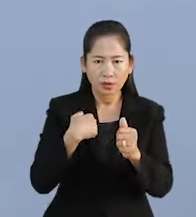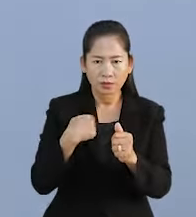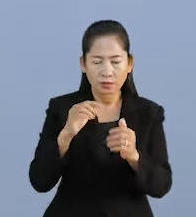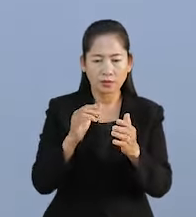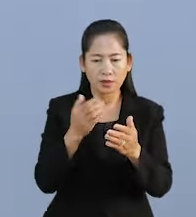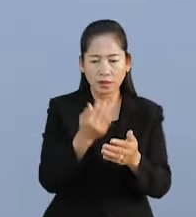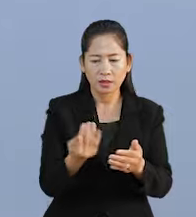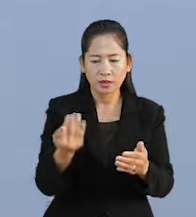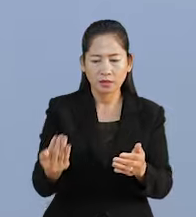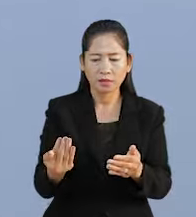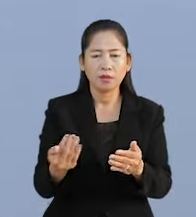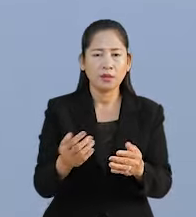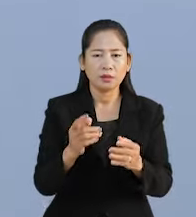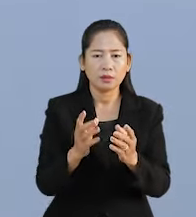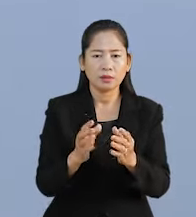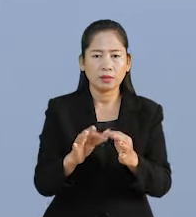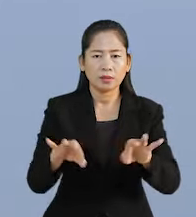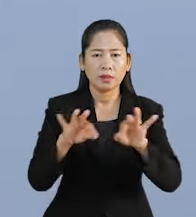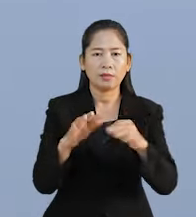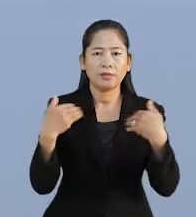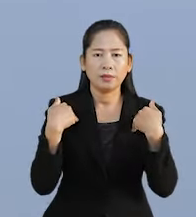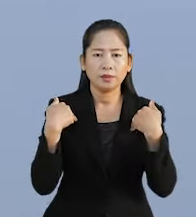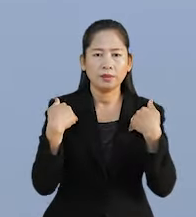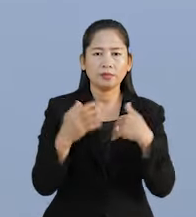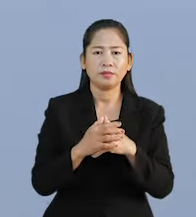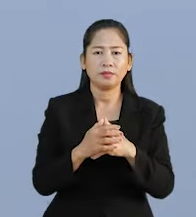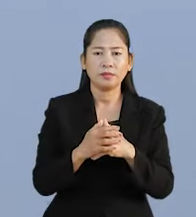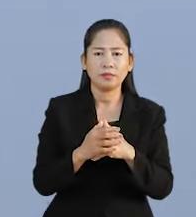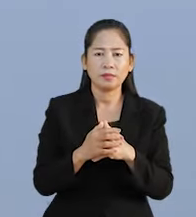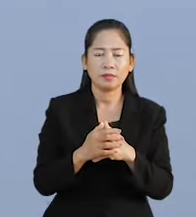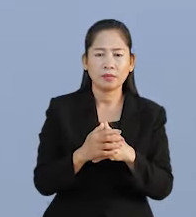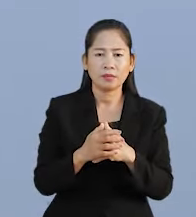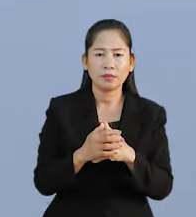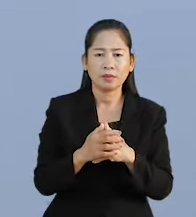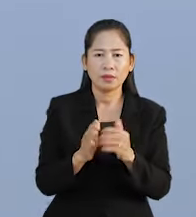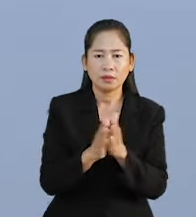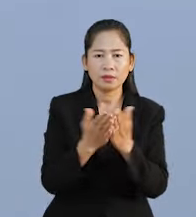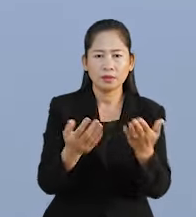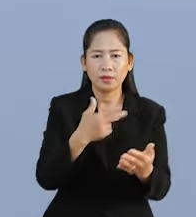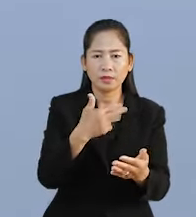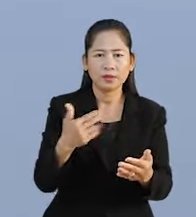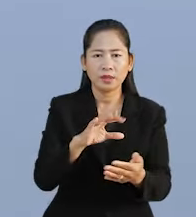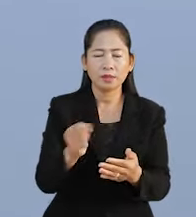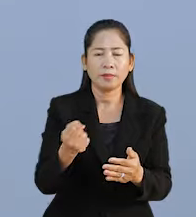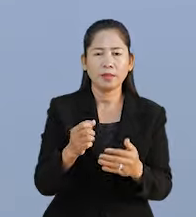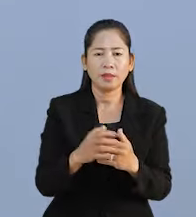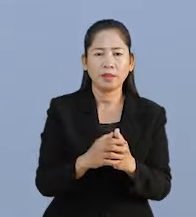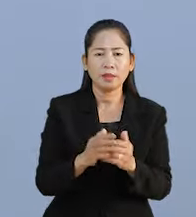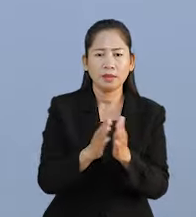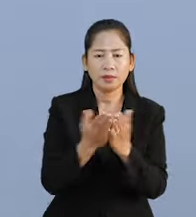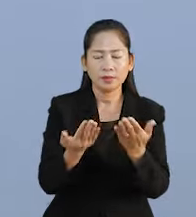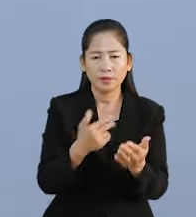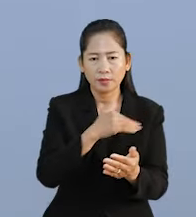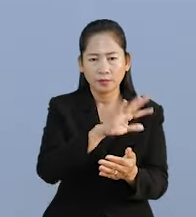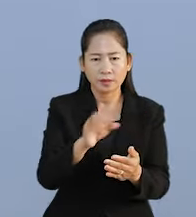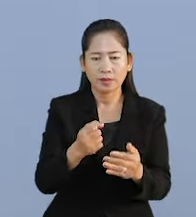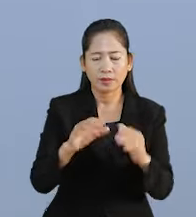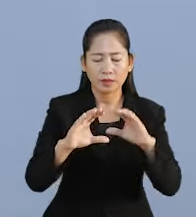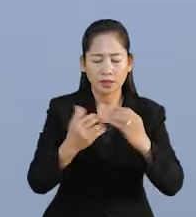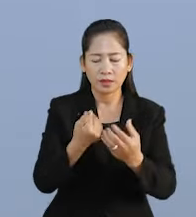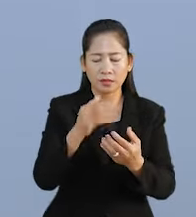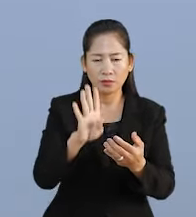ដែលសម្ភារៈសិក្សាចាំបាច់សម្រាប់កូនរួមមានចាសិភៅភាសាខ្មែរចាសិភៅគោលភាសាខ្មែរថ្នាក់